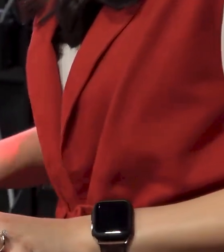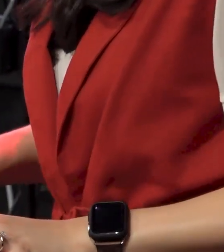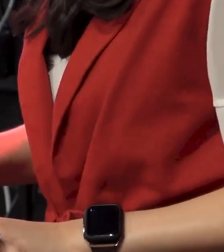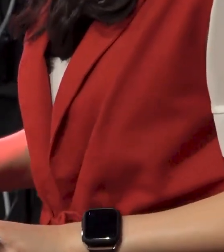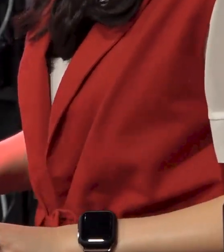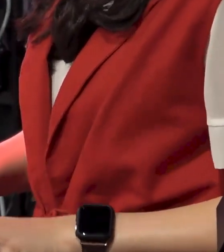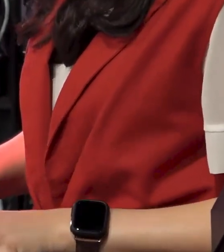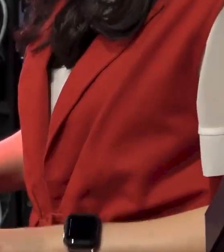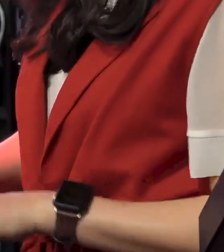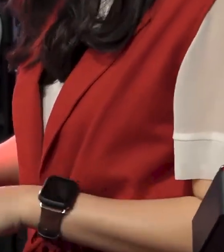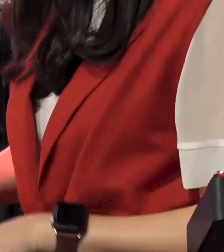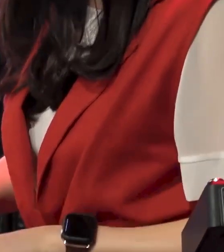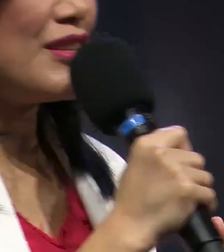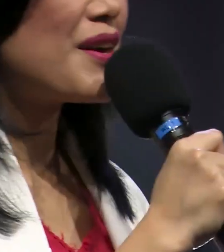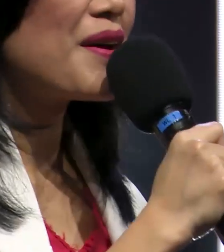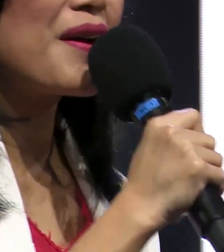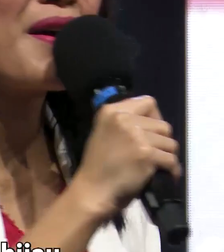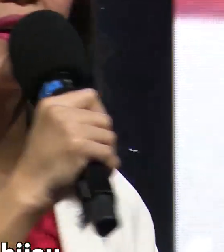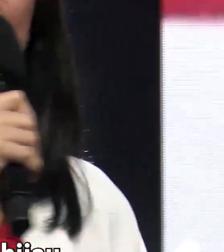Katakan negeri,